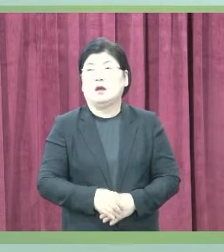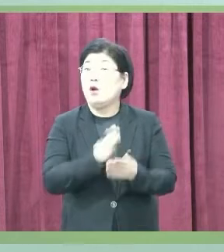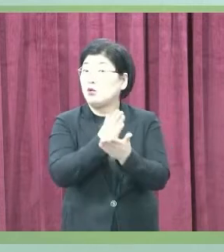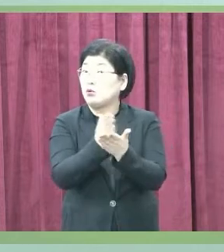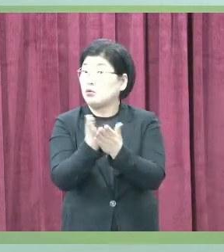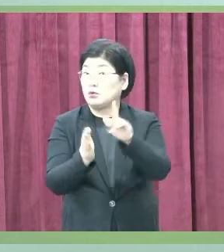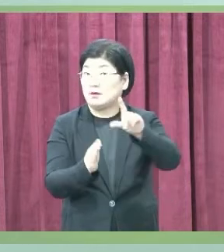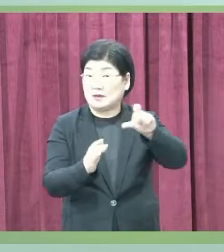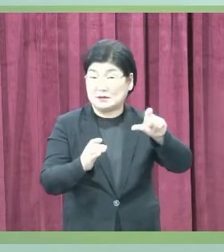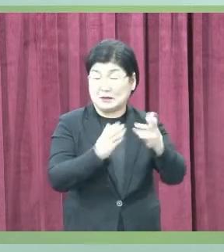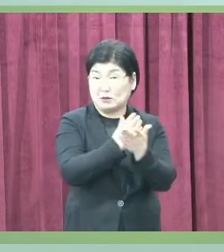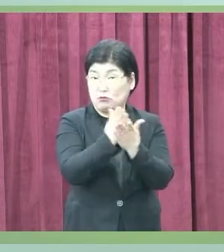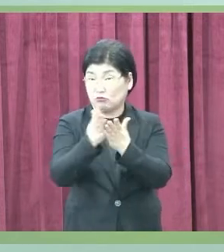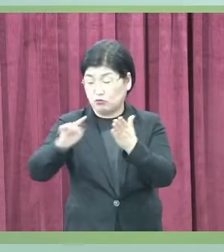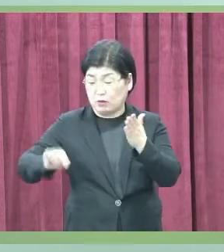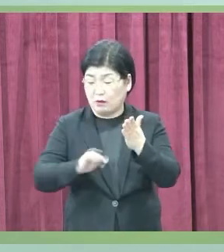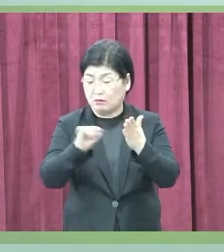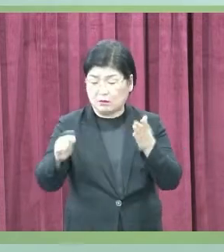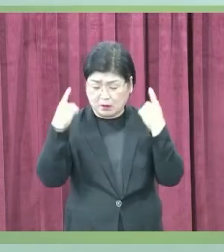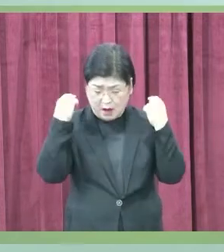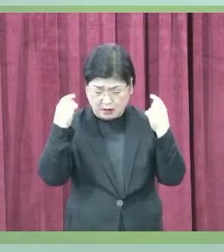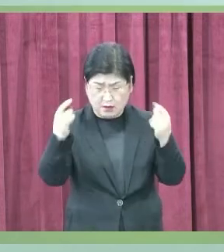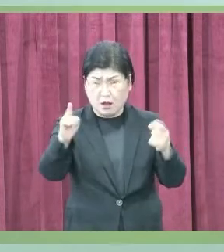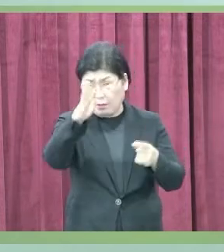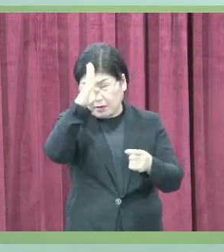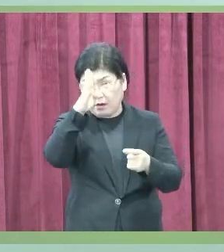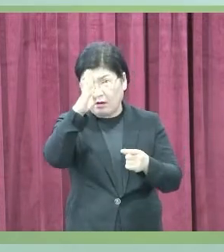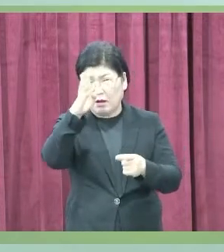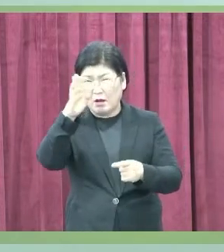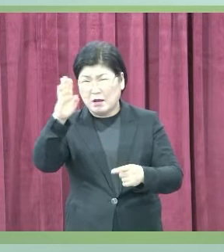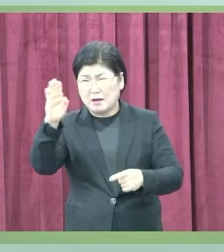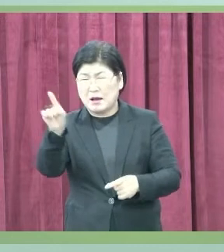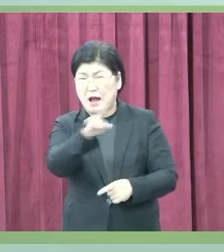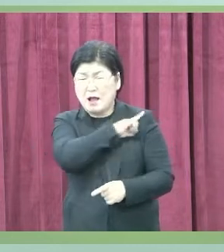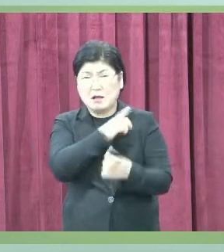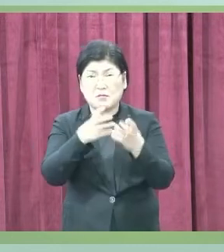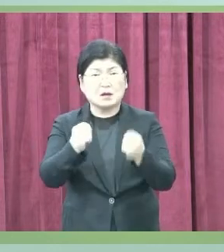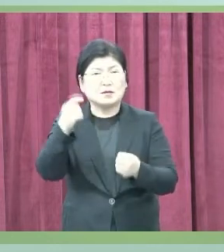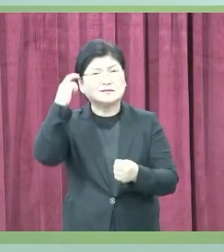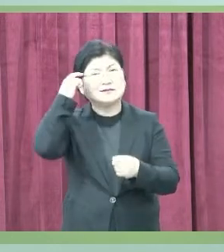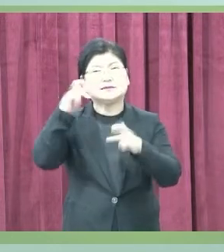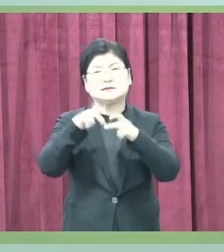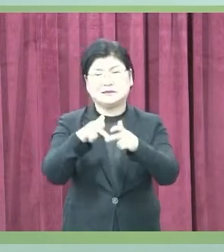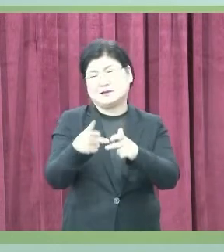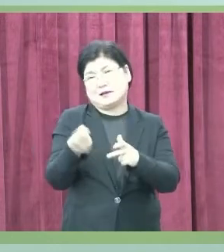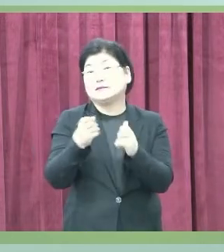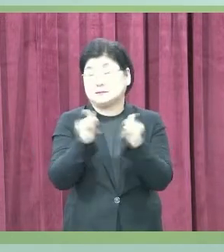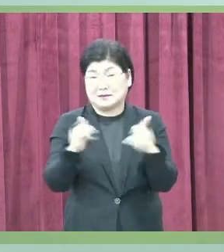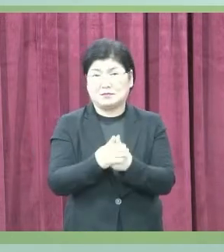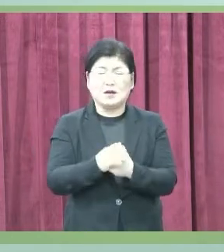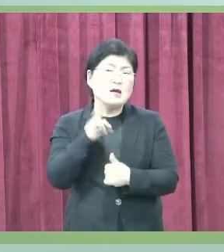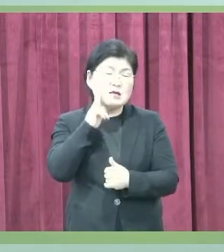15가지 장애 유형 중에서 이런 그 만성질환 유병률이 가장 높은 거는 정신장애였고요. 이거를 또